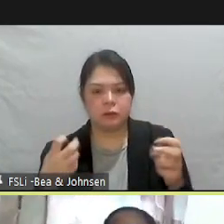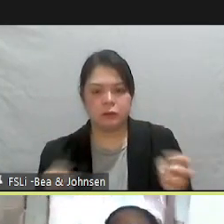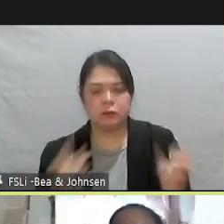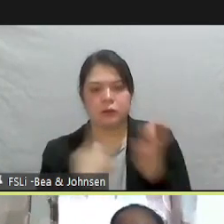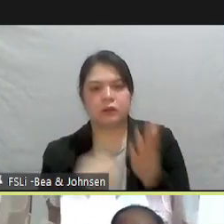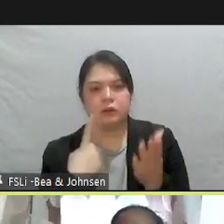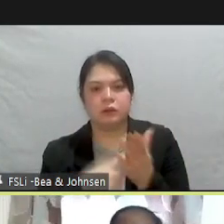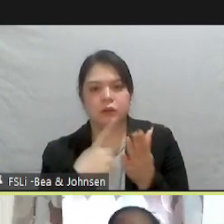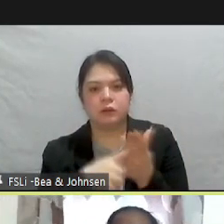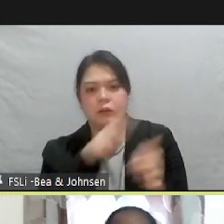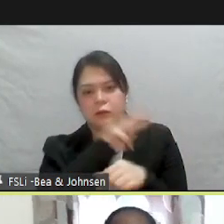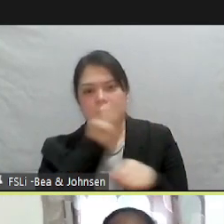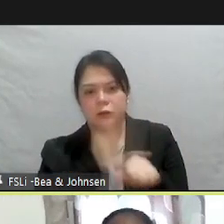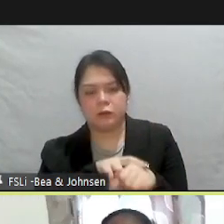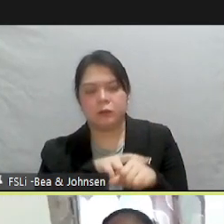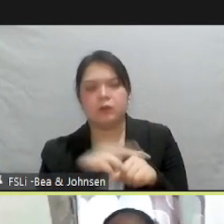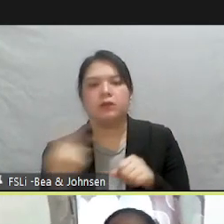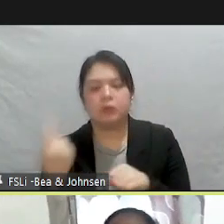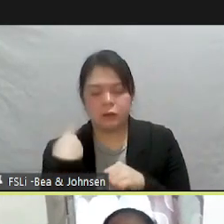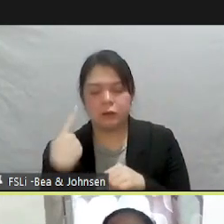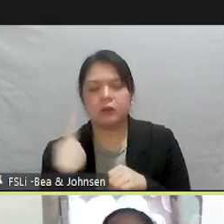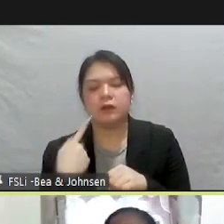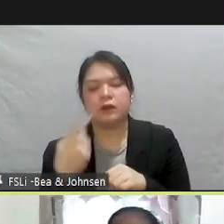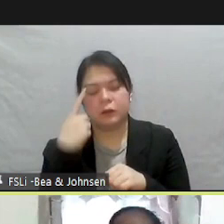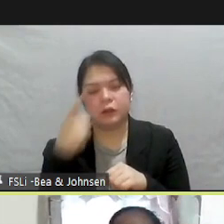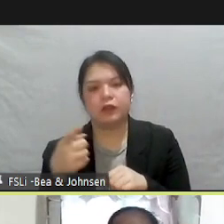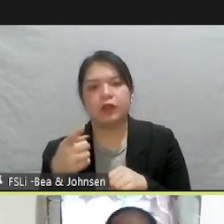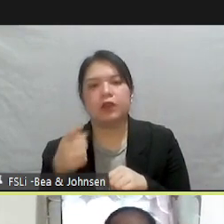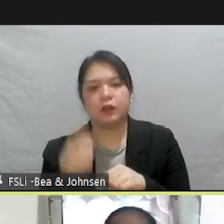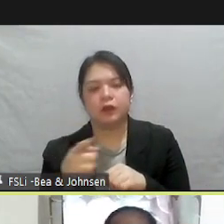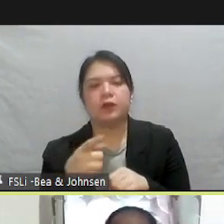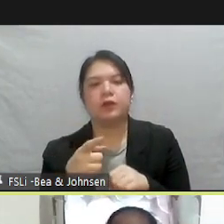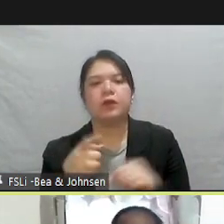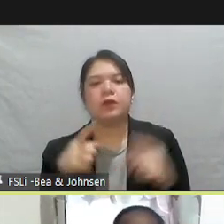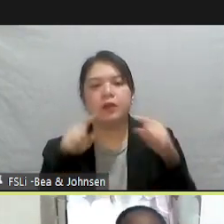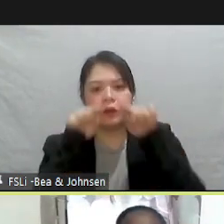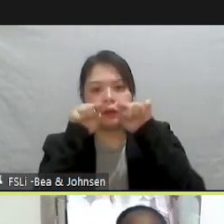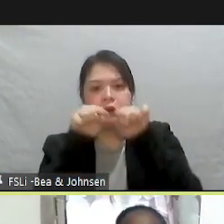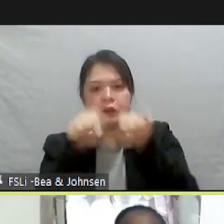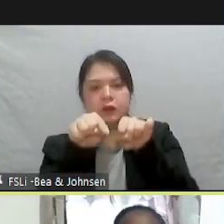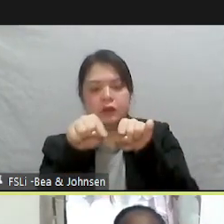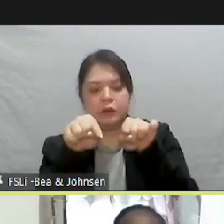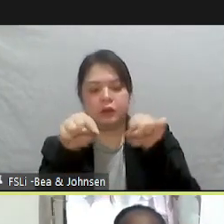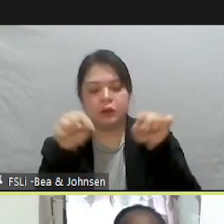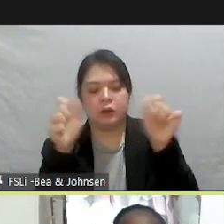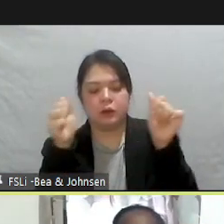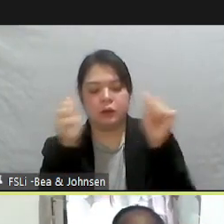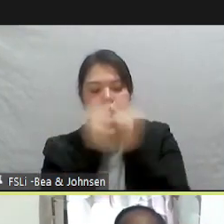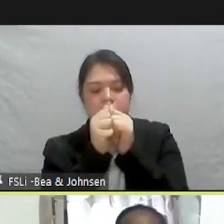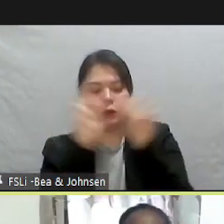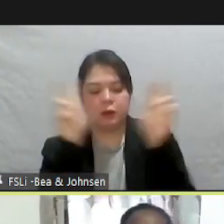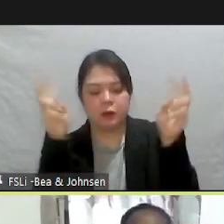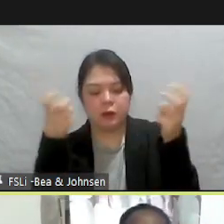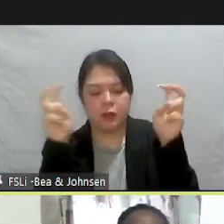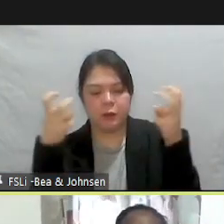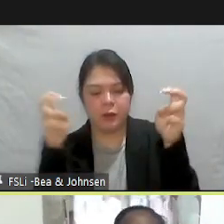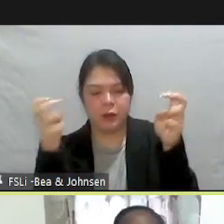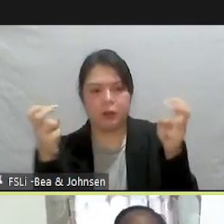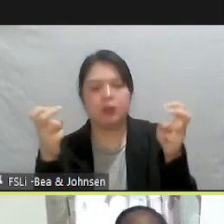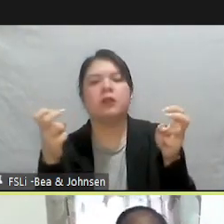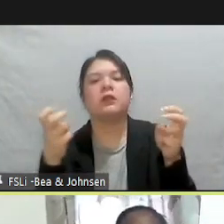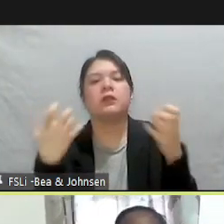ating national competencies para ma-indigenize o magsalubong ang sa isang paksa po ang